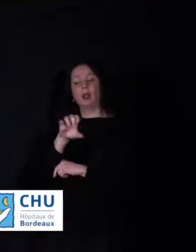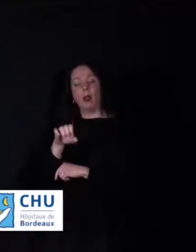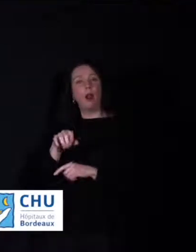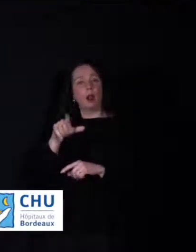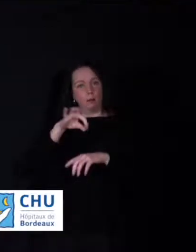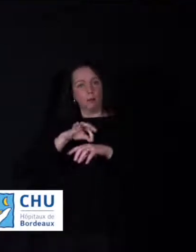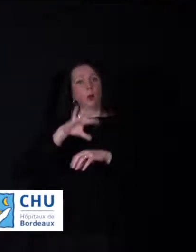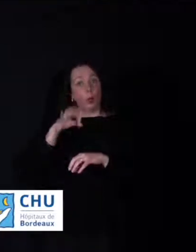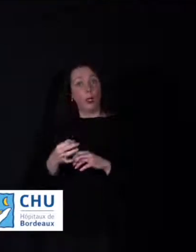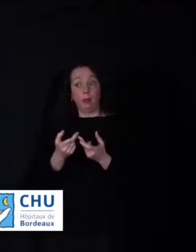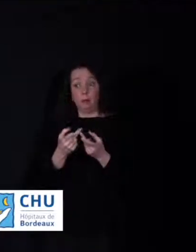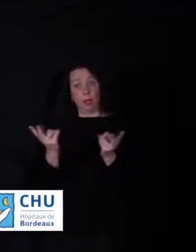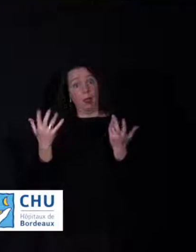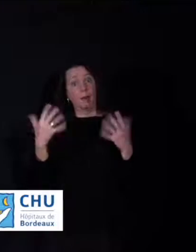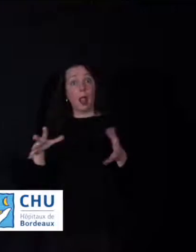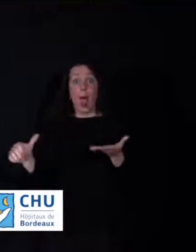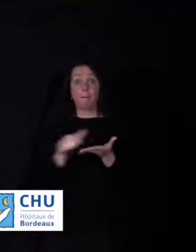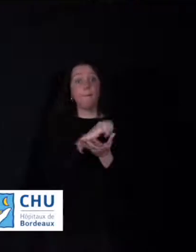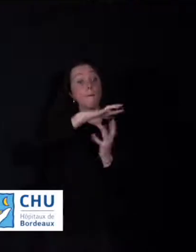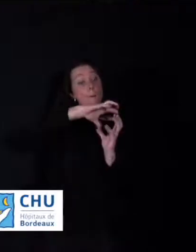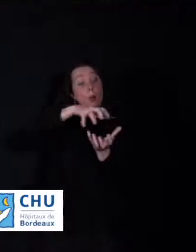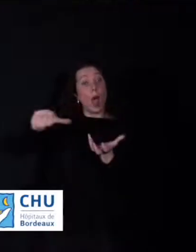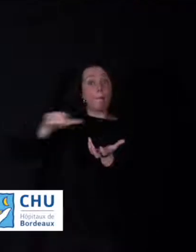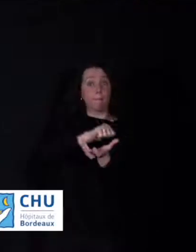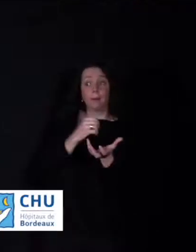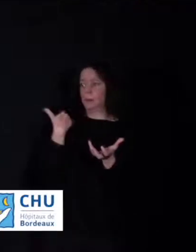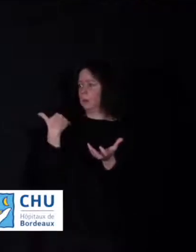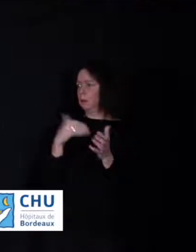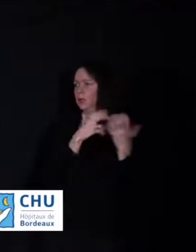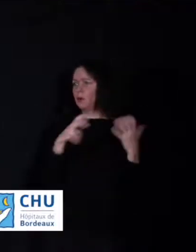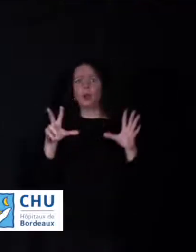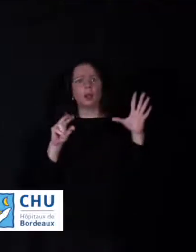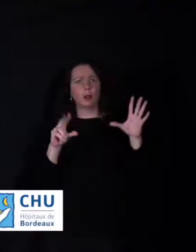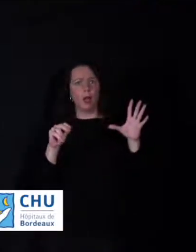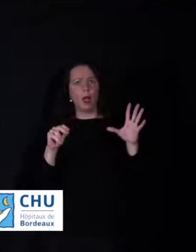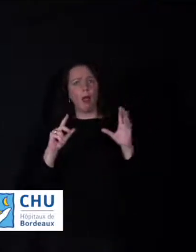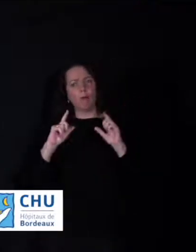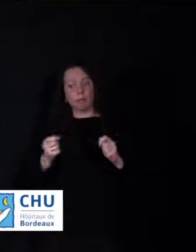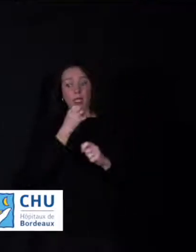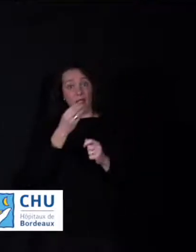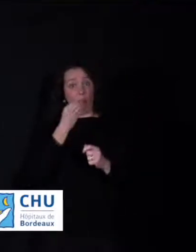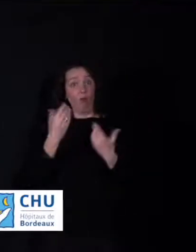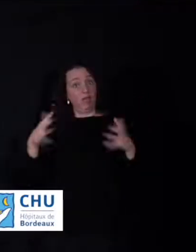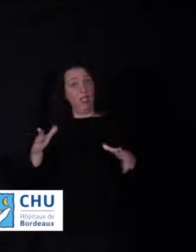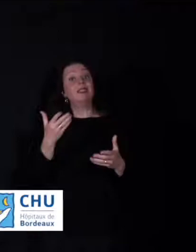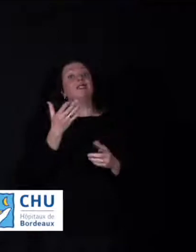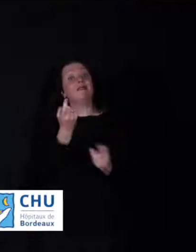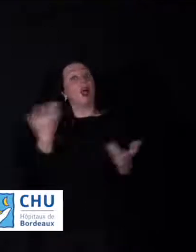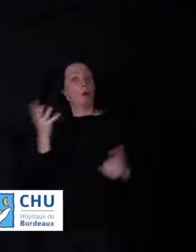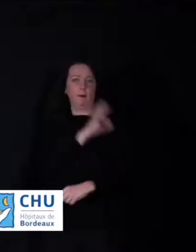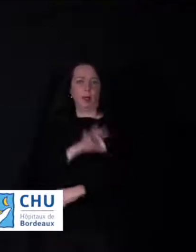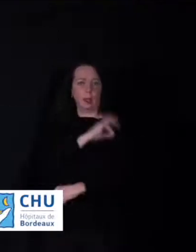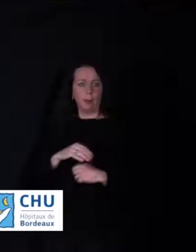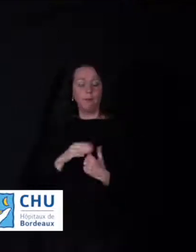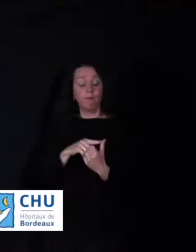été déclarée éradiquée dans le monde depuis 1980 grâce à la vaccination. Et la deuxième maladie